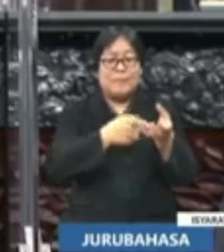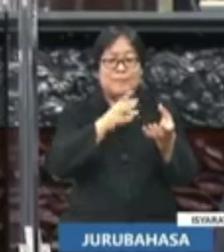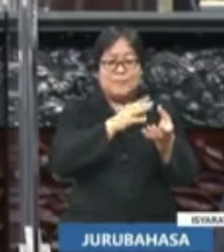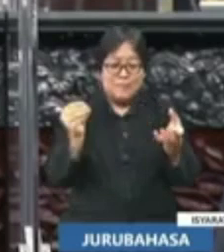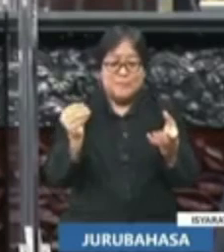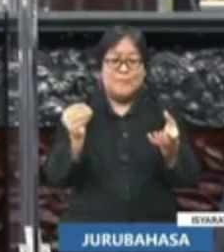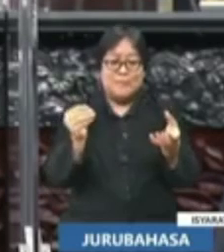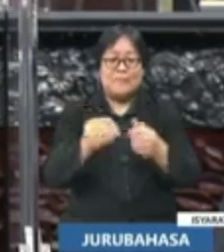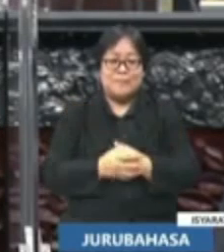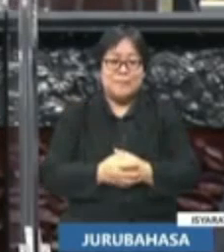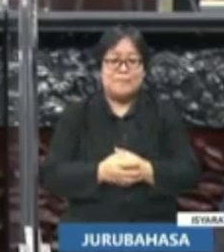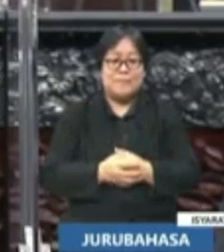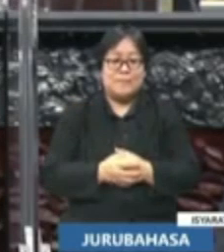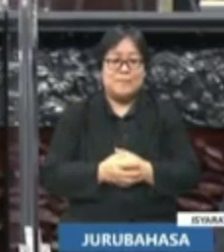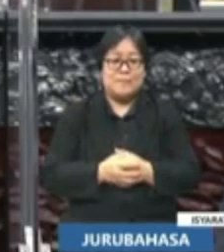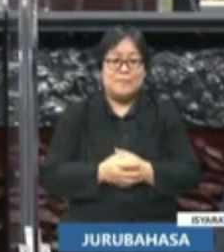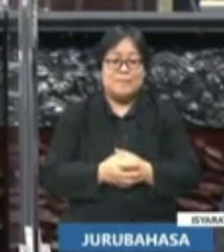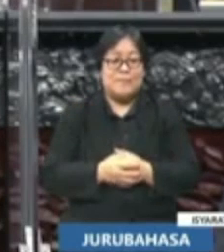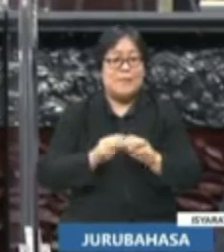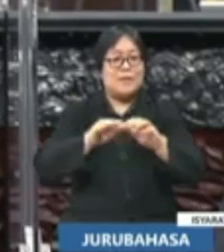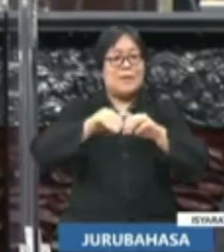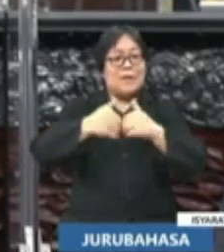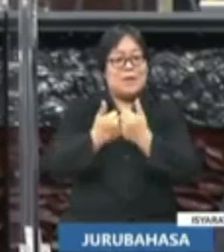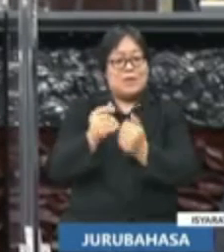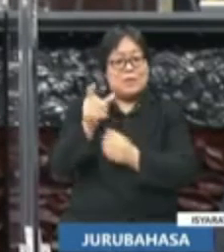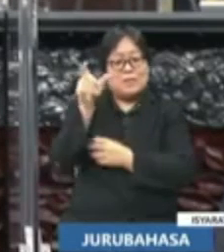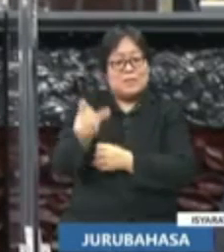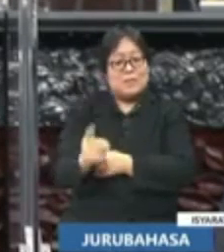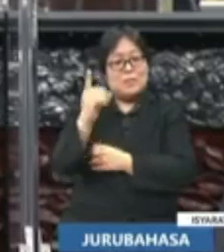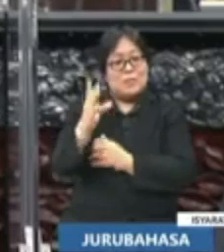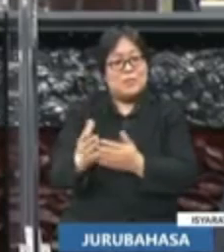dan dia bagaimana seorang